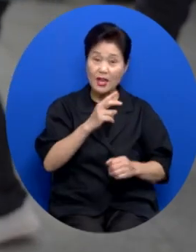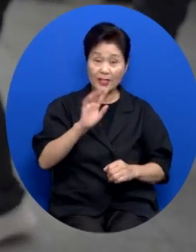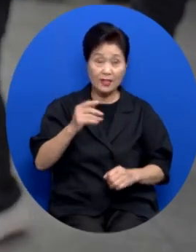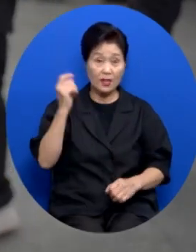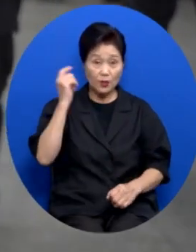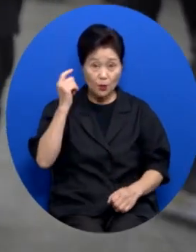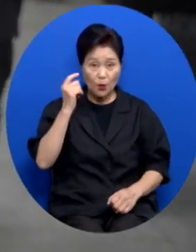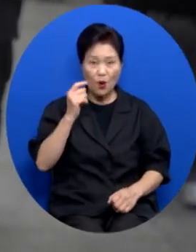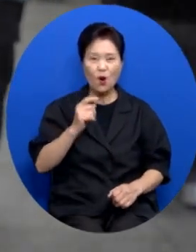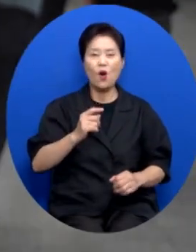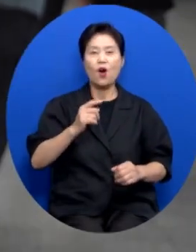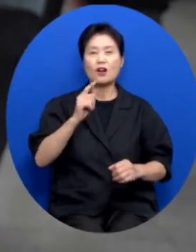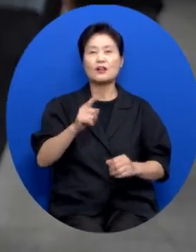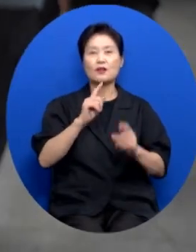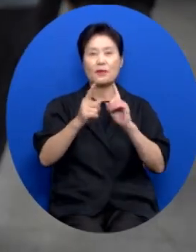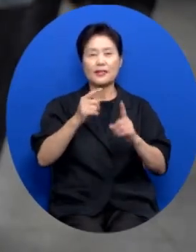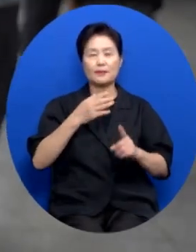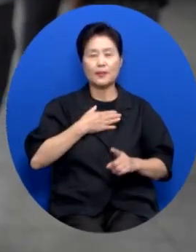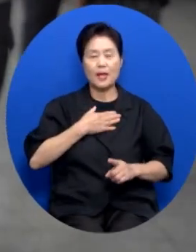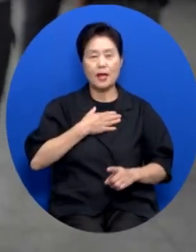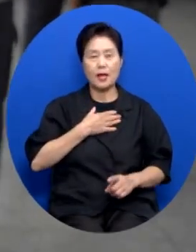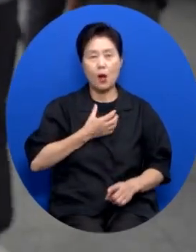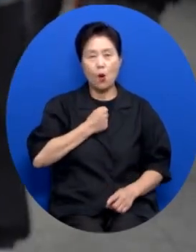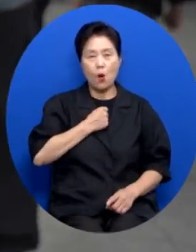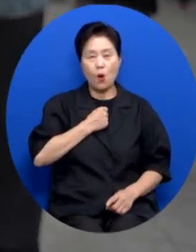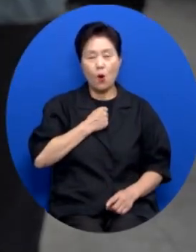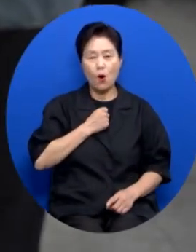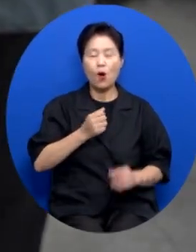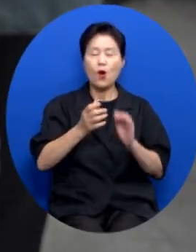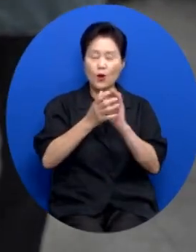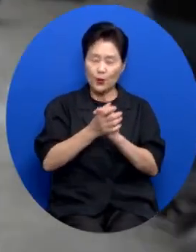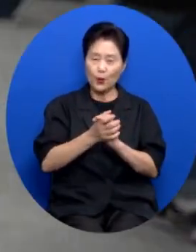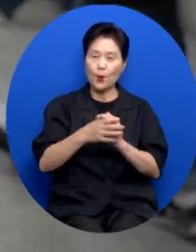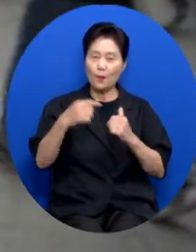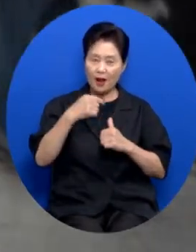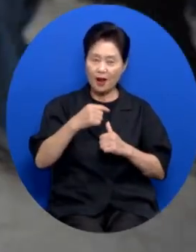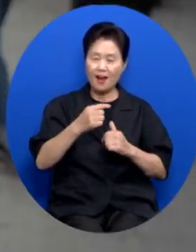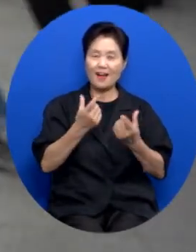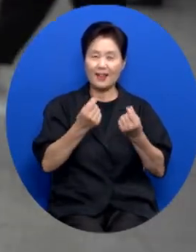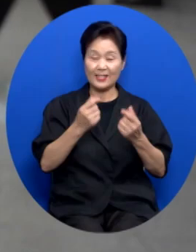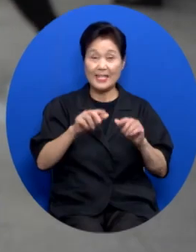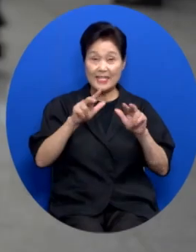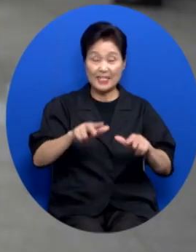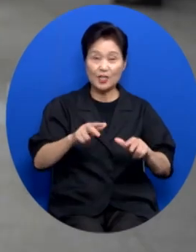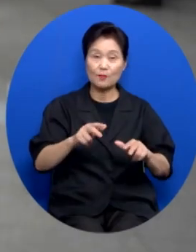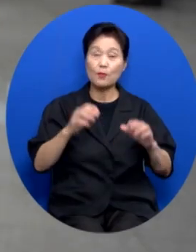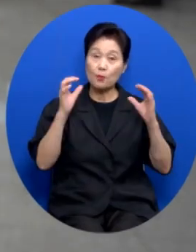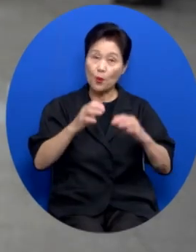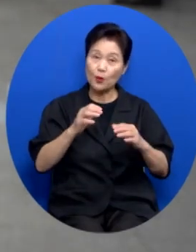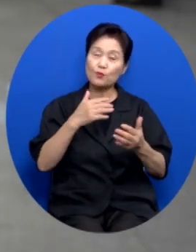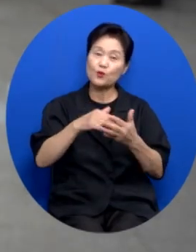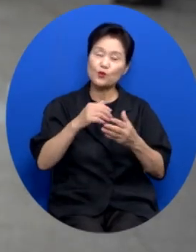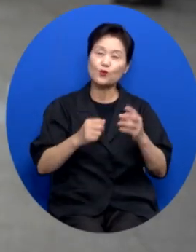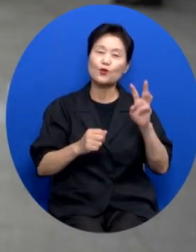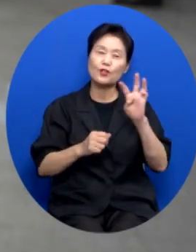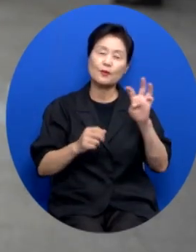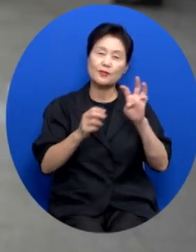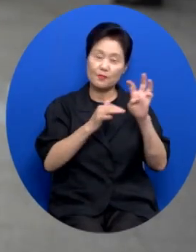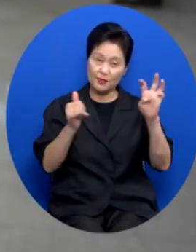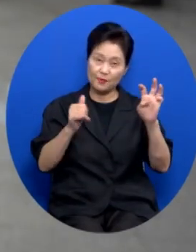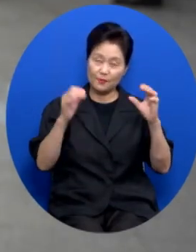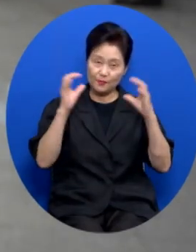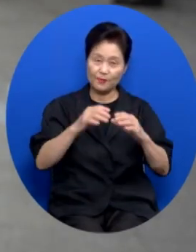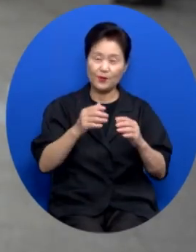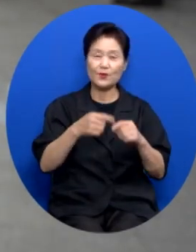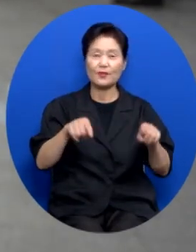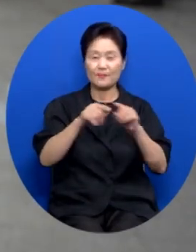그 말씀이 저한테 당장 가서 기도해라고 해주시는 것 같았어요. 지금은 한 30명 정도가 모여서 함께